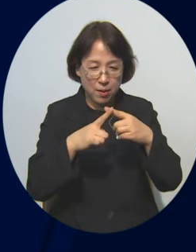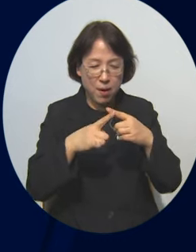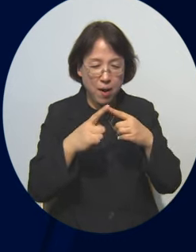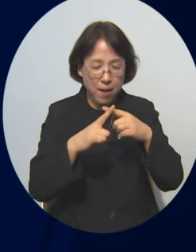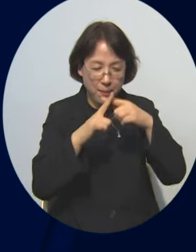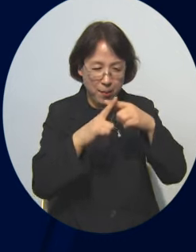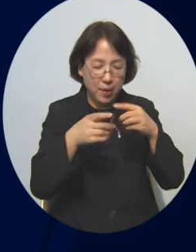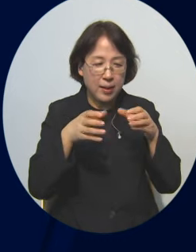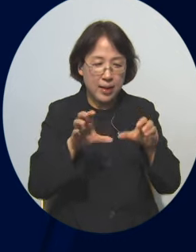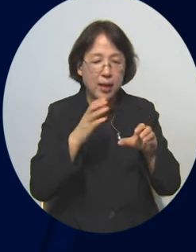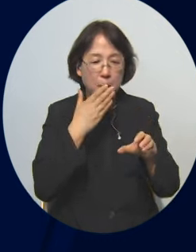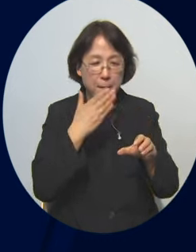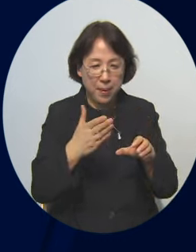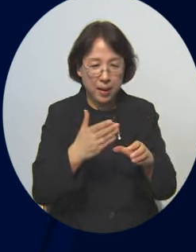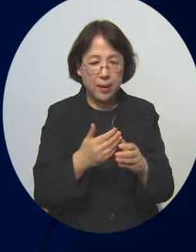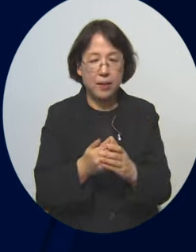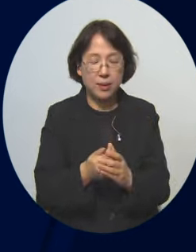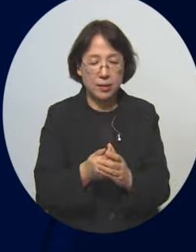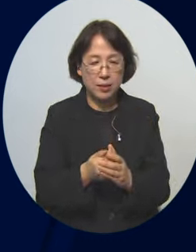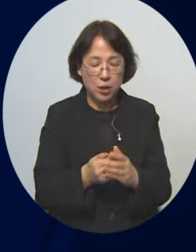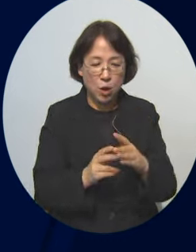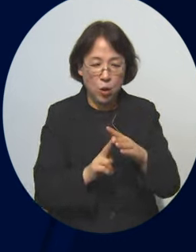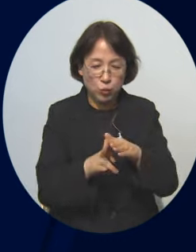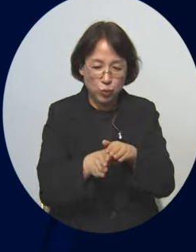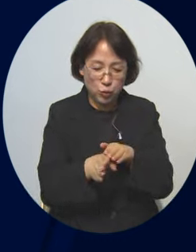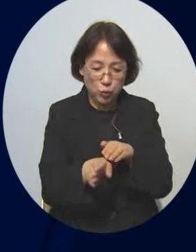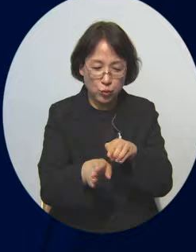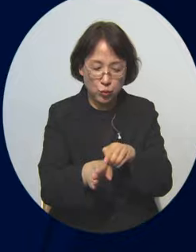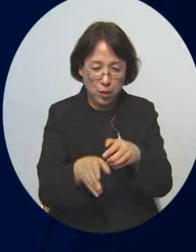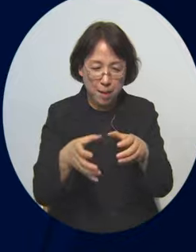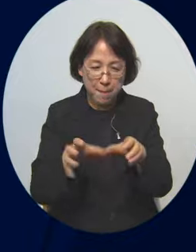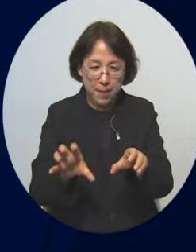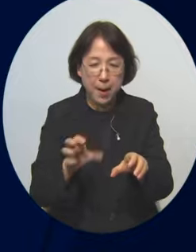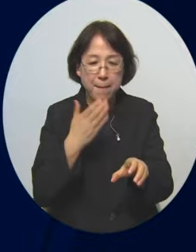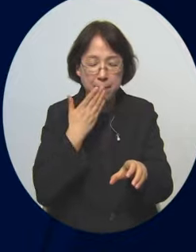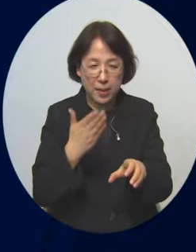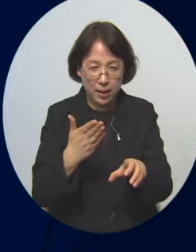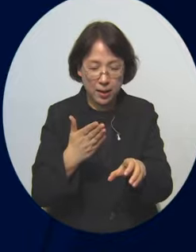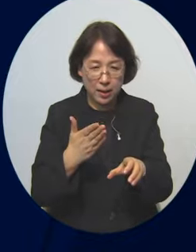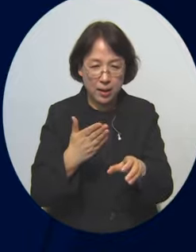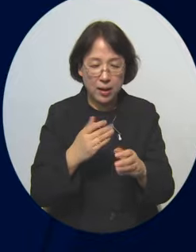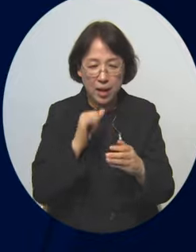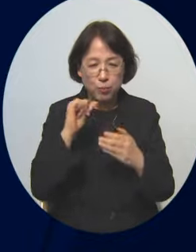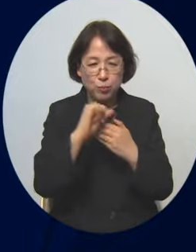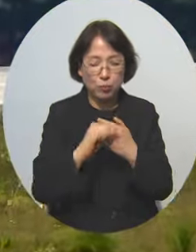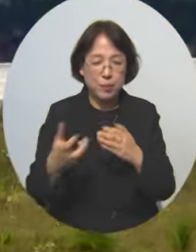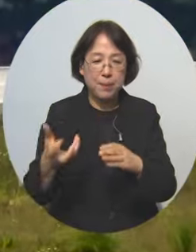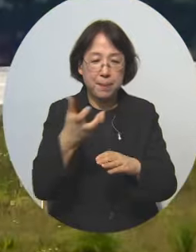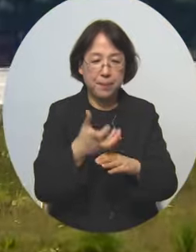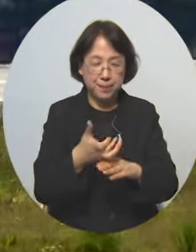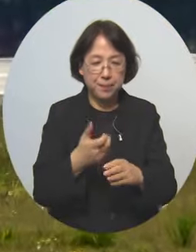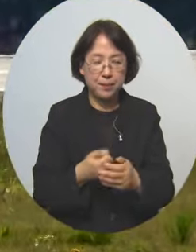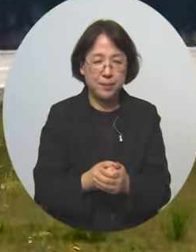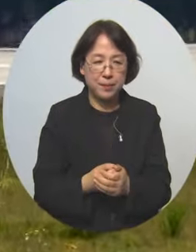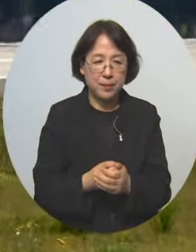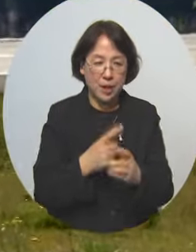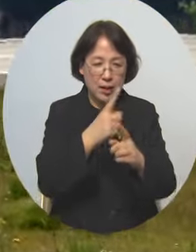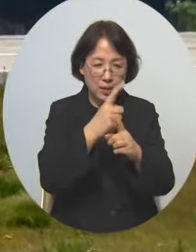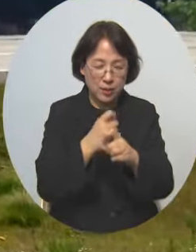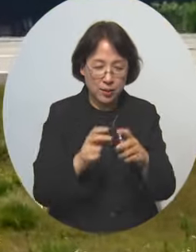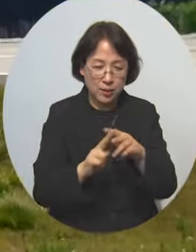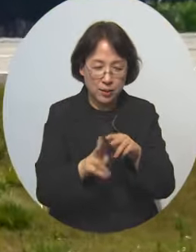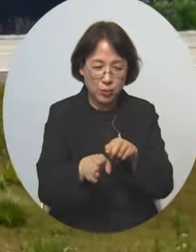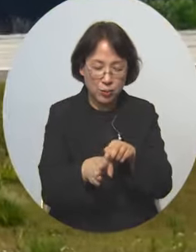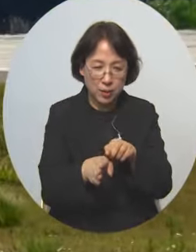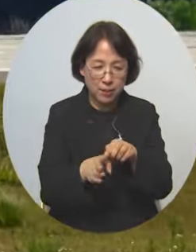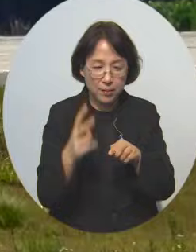있는 공대함 유도탄과 수중 잠수함을 타격할 수 있는 어뢰 등 무장을 장착했습니다. 또 적 잠수함 신호를